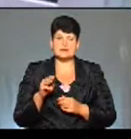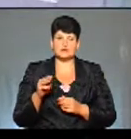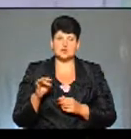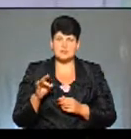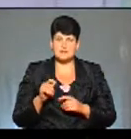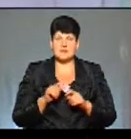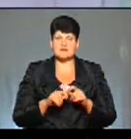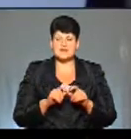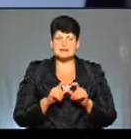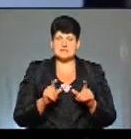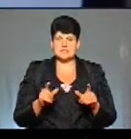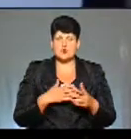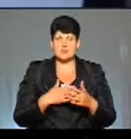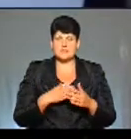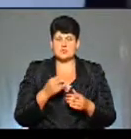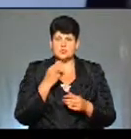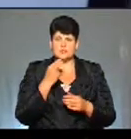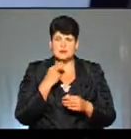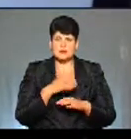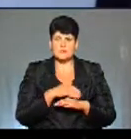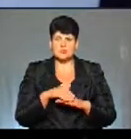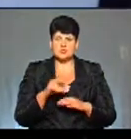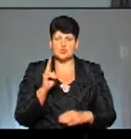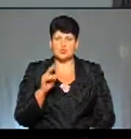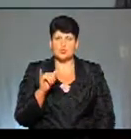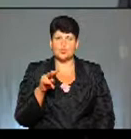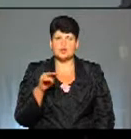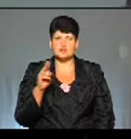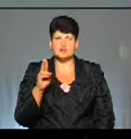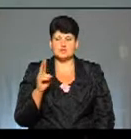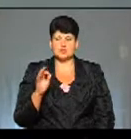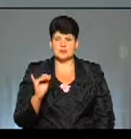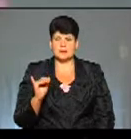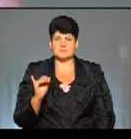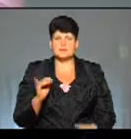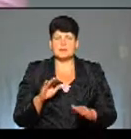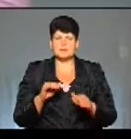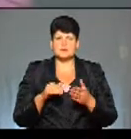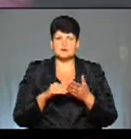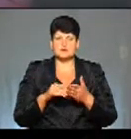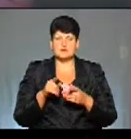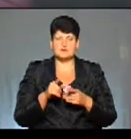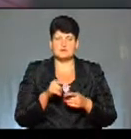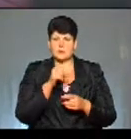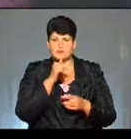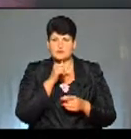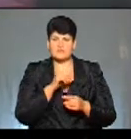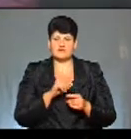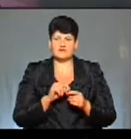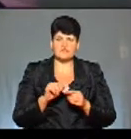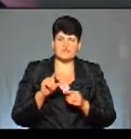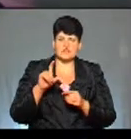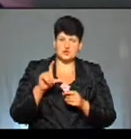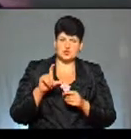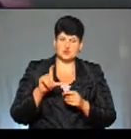перевіряє заклад громадського харчування на вулиці Кульчицької. Мій син допомагає нам, він поміряв висоту сходинок.